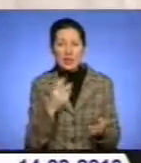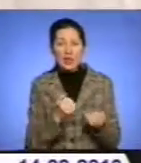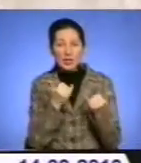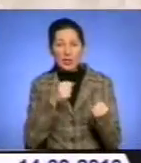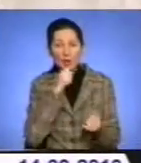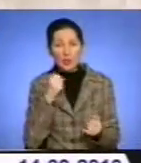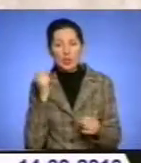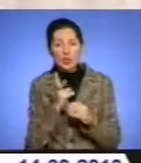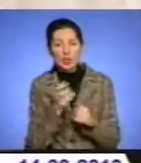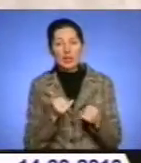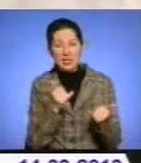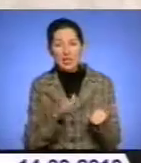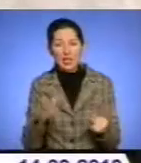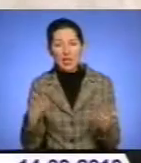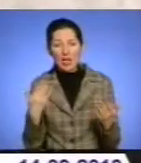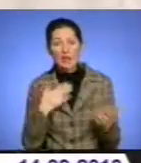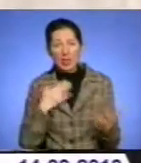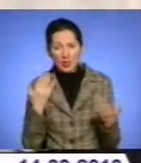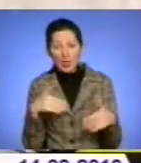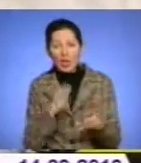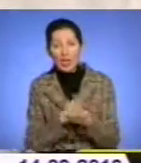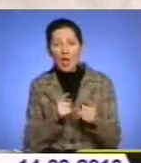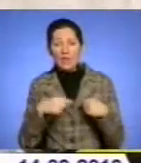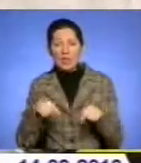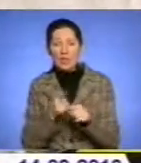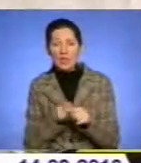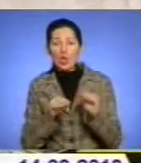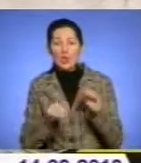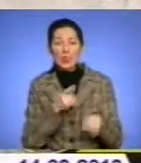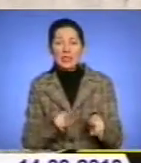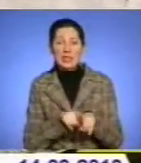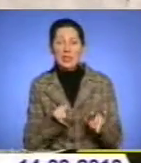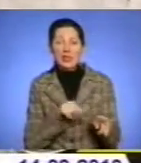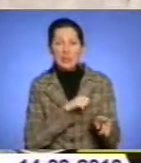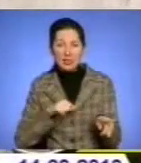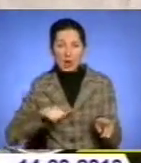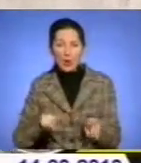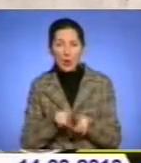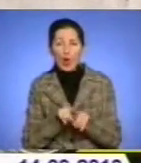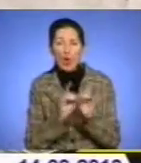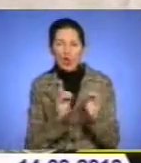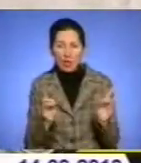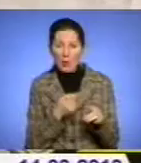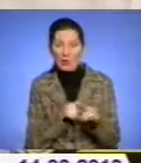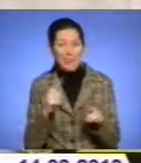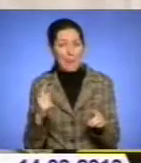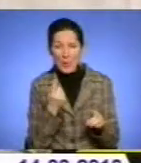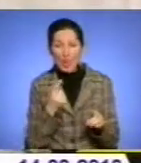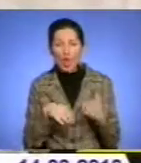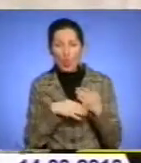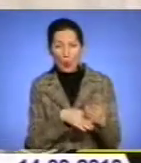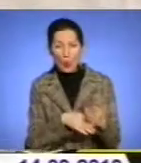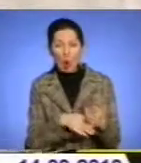нас є вже відділення, які комплектовані такими самими ліжками, тому що це не перша гуманітарна допомога, але все ж таки